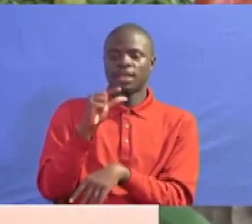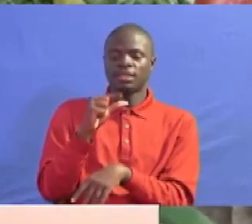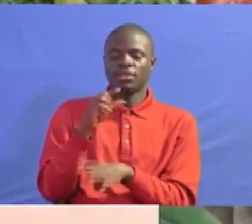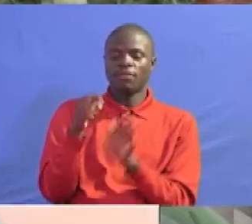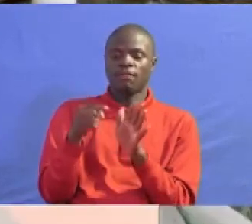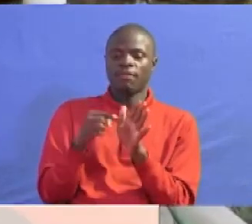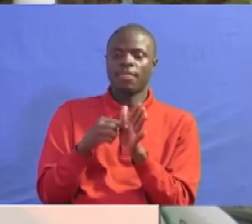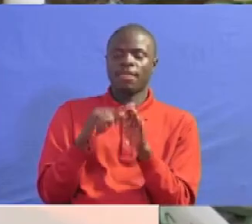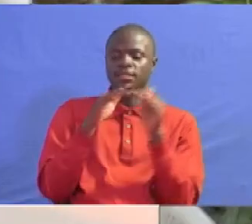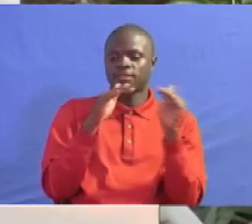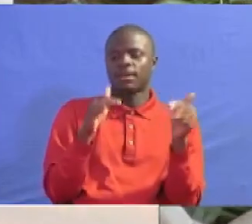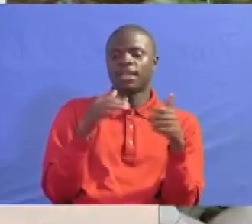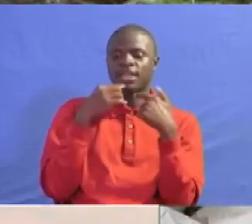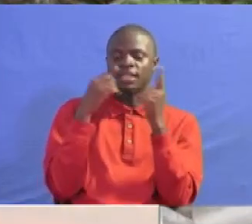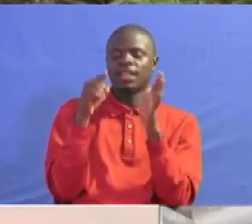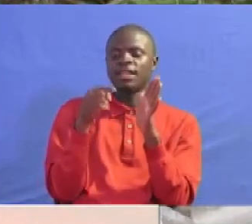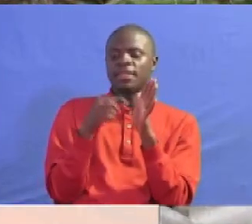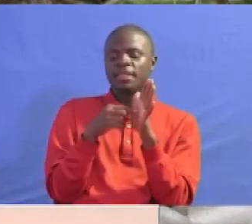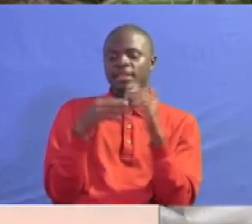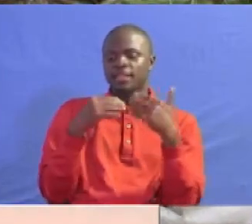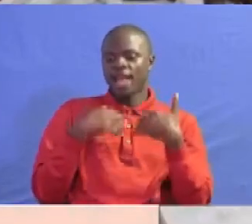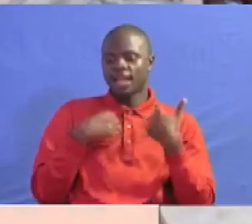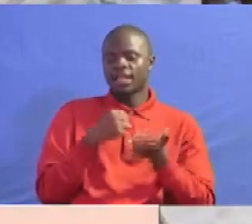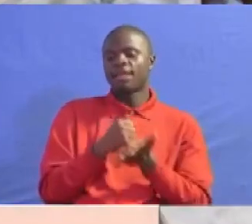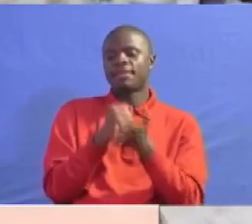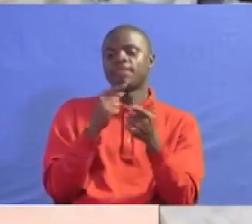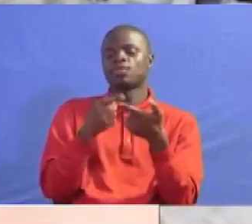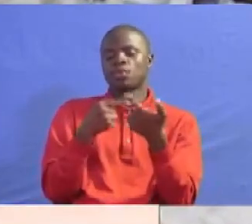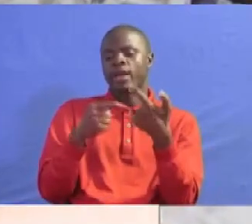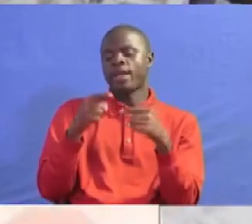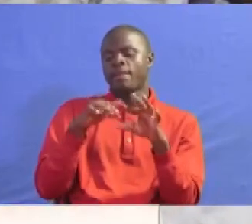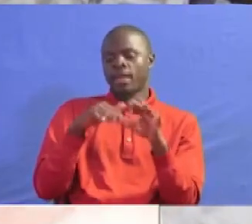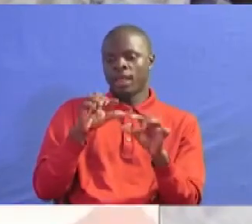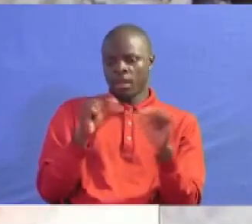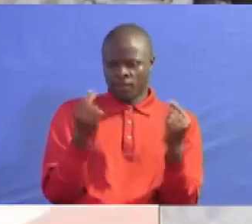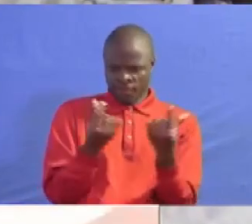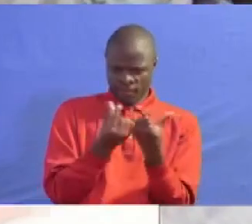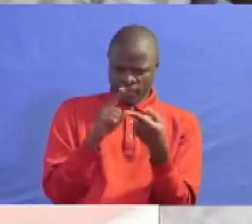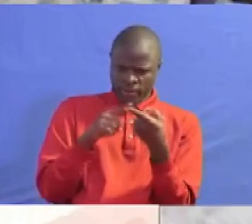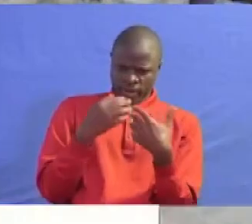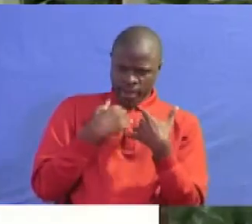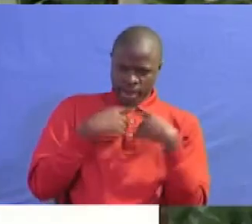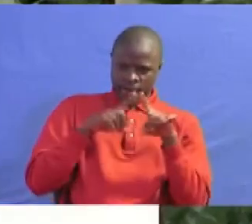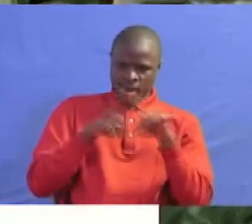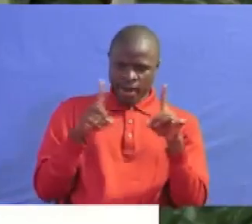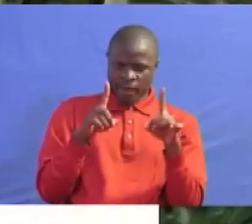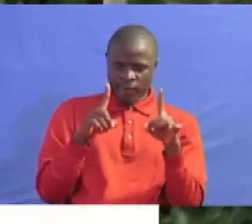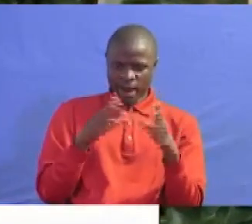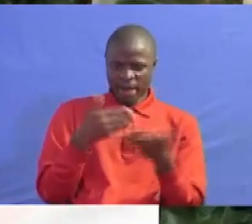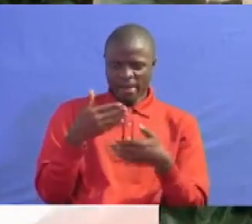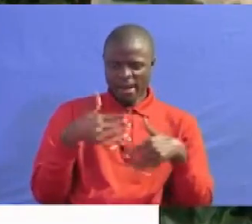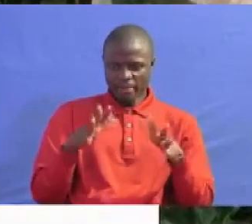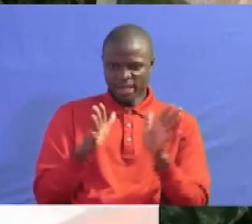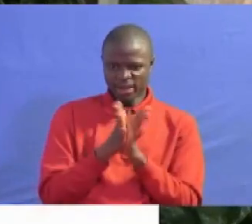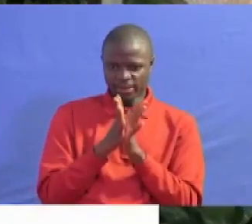alisema kuwa mafunzo hayo yamewezesha kujiweka katika vikundi vilivyosheheni wafanyabiashara tofauti kuendeleza utawala